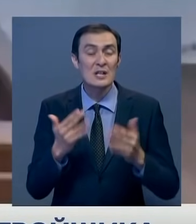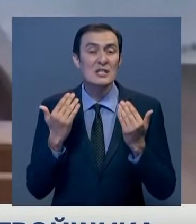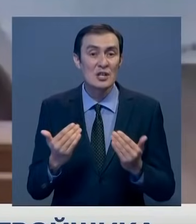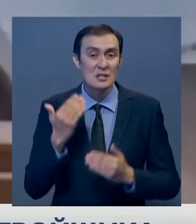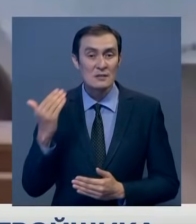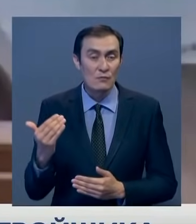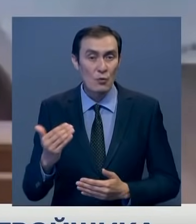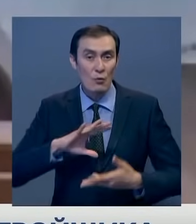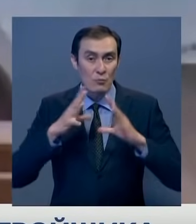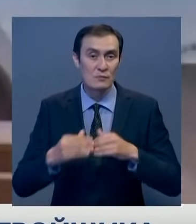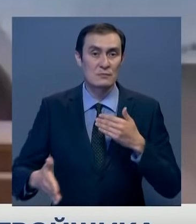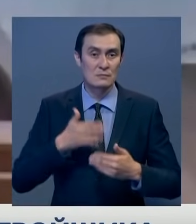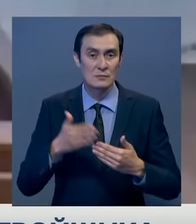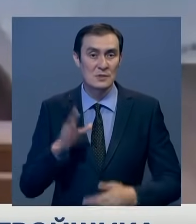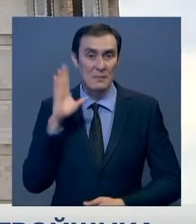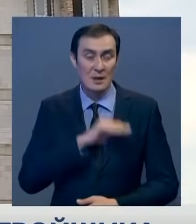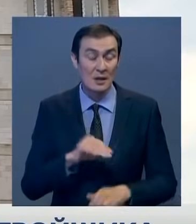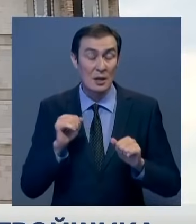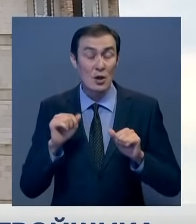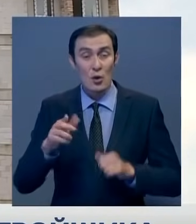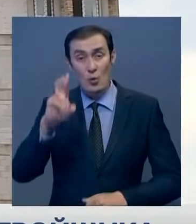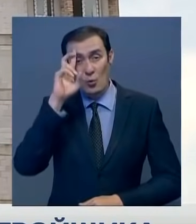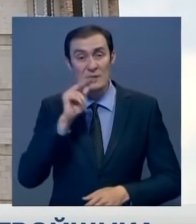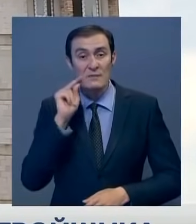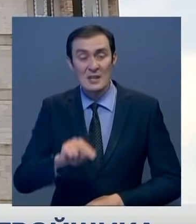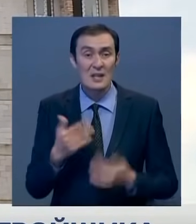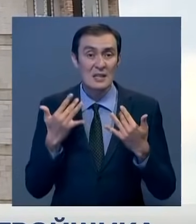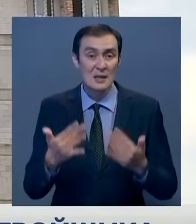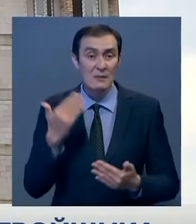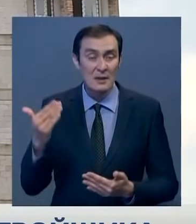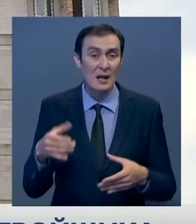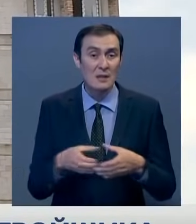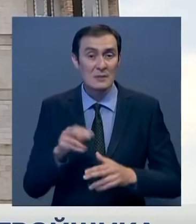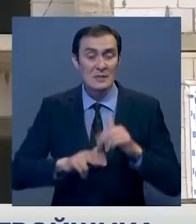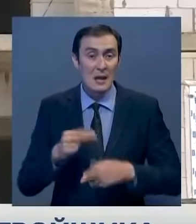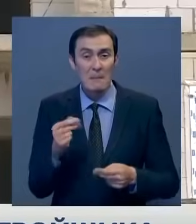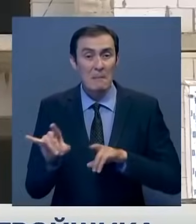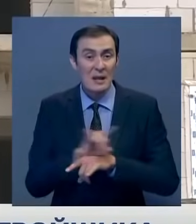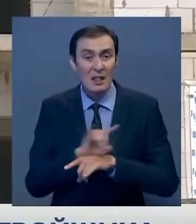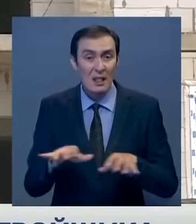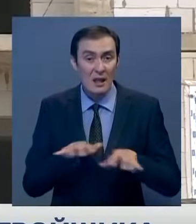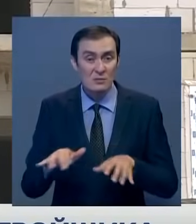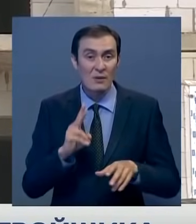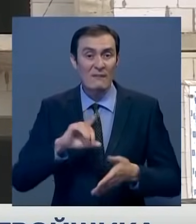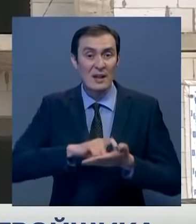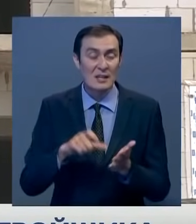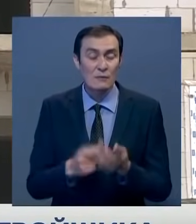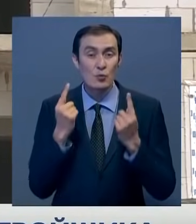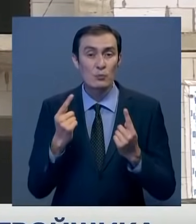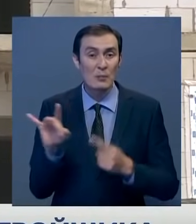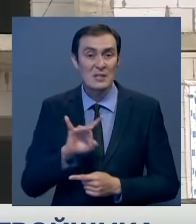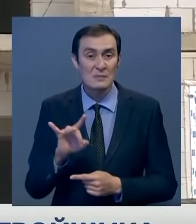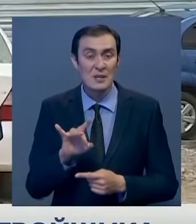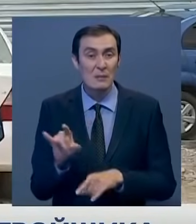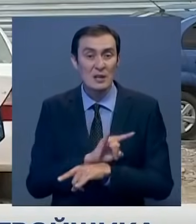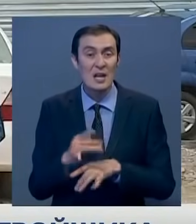его получилось привлечь к ответственности. Гособвинение требовало осудить застройщика за махинации с квартирами и мошенничество в особо крупном